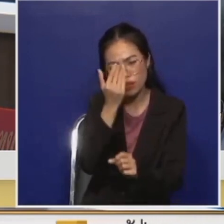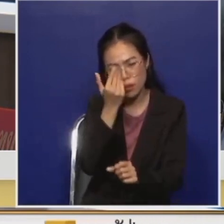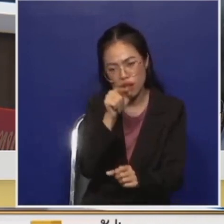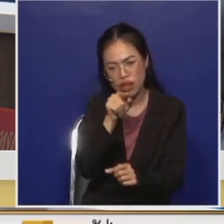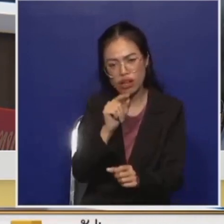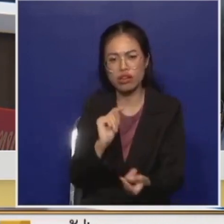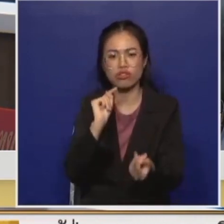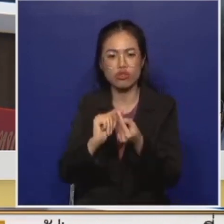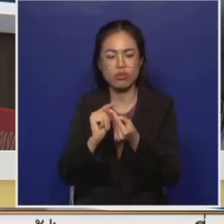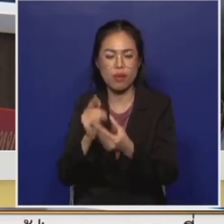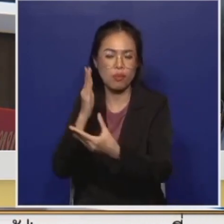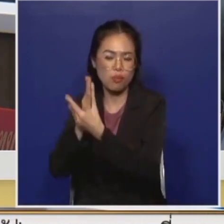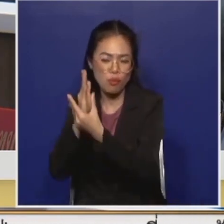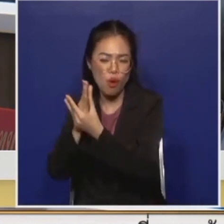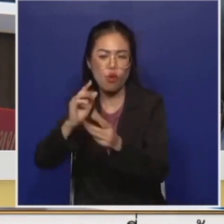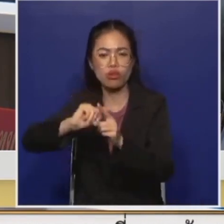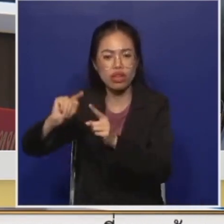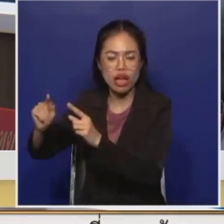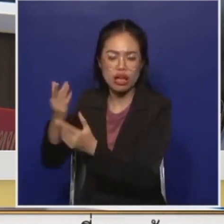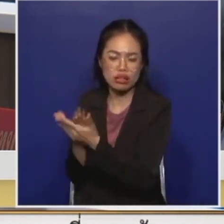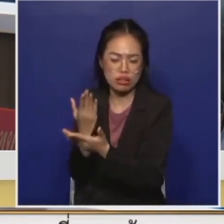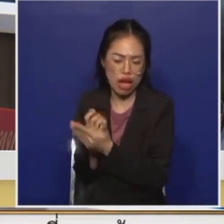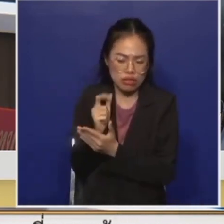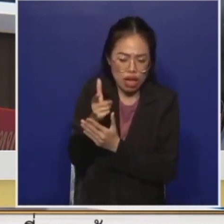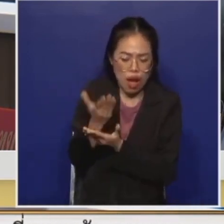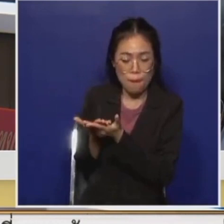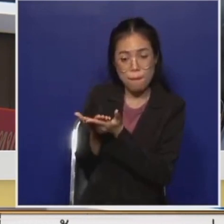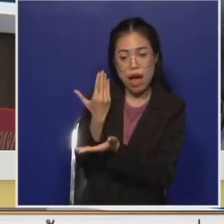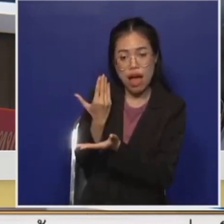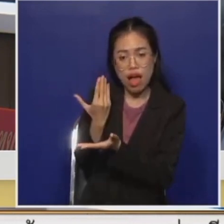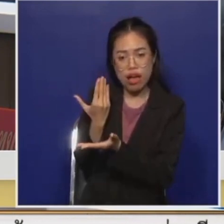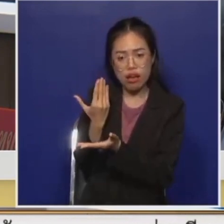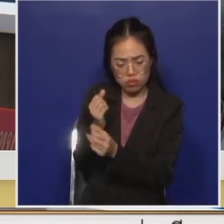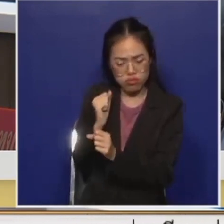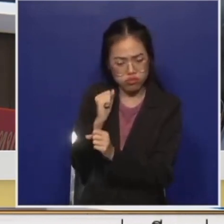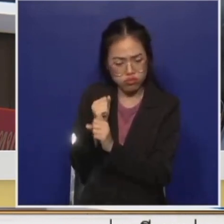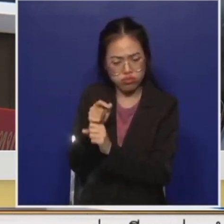เรื่องปกเรื่องยต่างมันทำให้คาช่จ่ายมสูงขึ้นท่านก็พยายาม